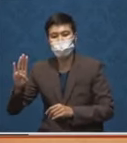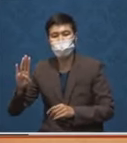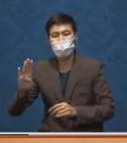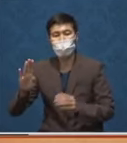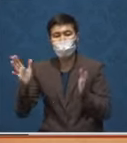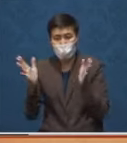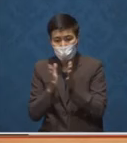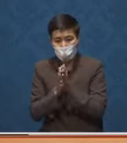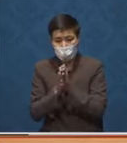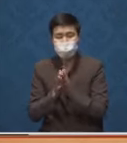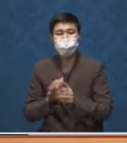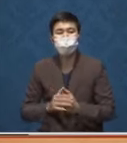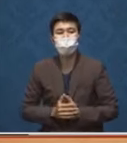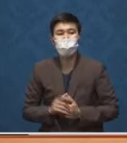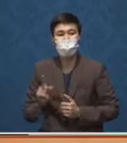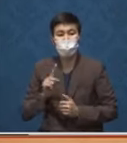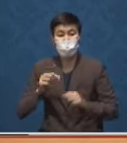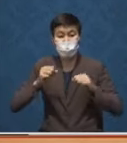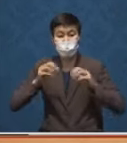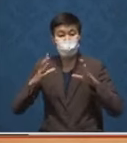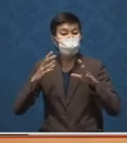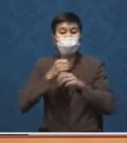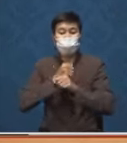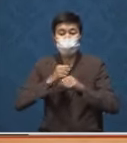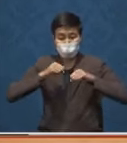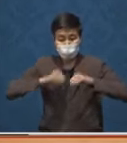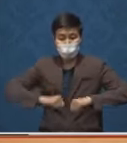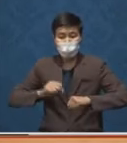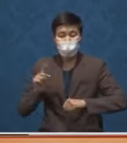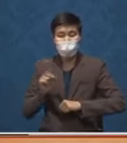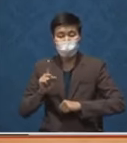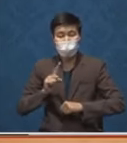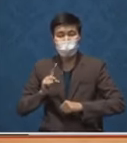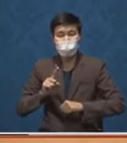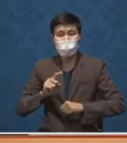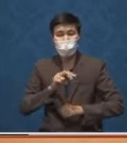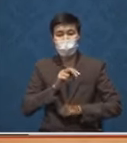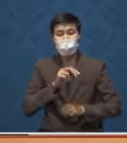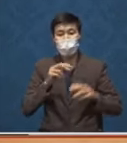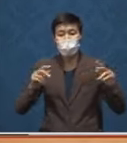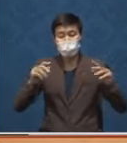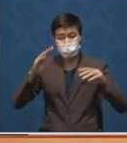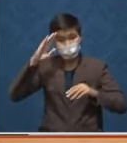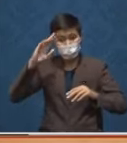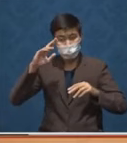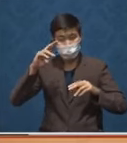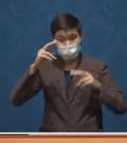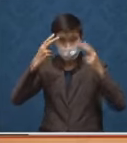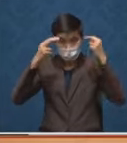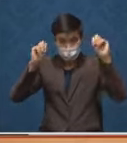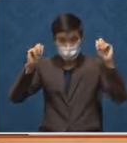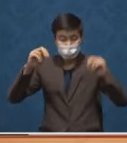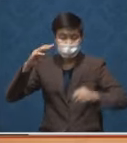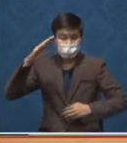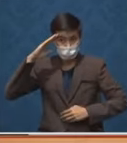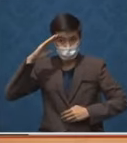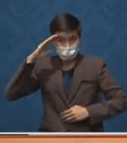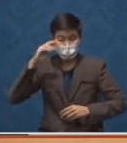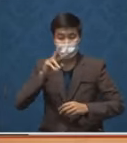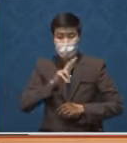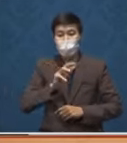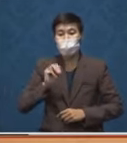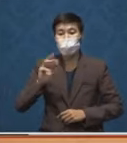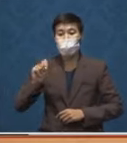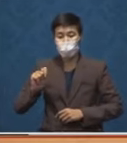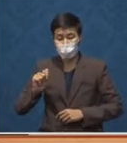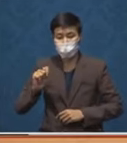าตกลงแล้วนายกรัฐมนตรีและรัฐบาลชุดนี้ท่านคิดว่าเศรษฐกิจไทยเนี่ยเรามีปัญหา